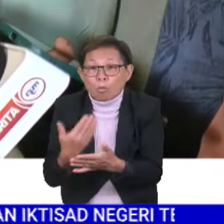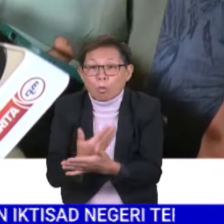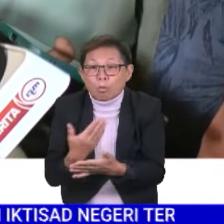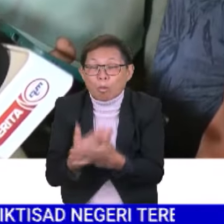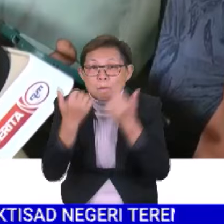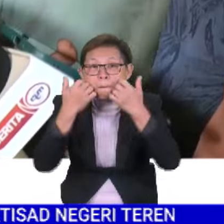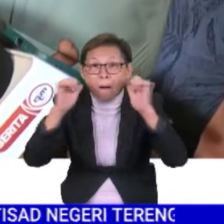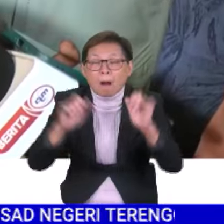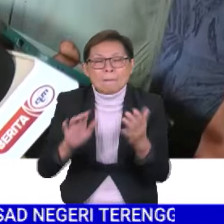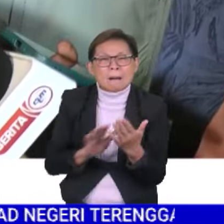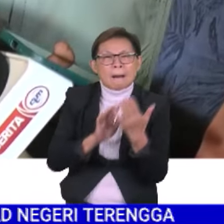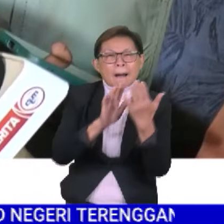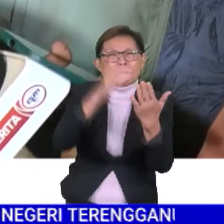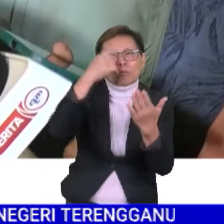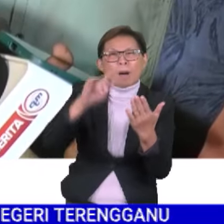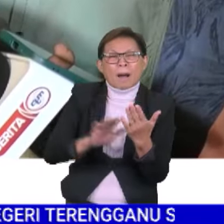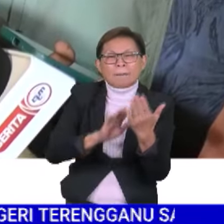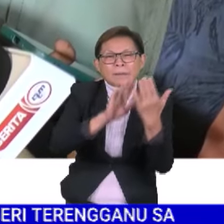bagi menghadapi